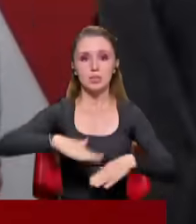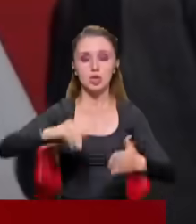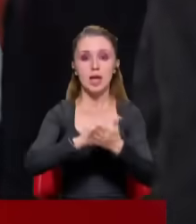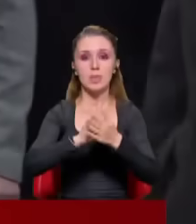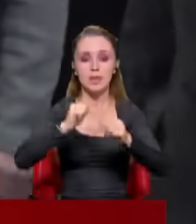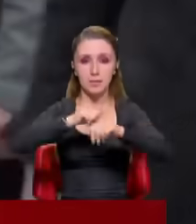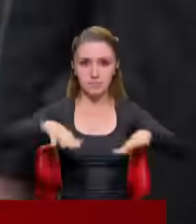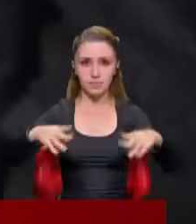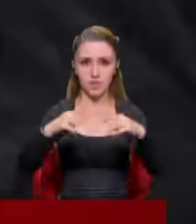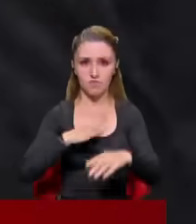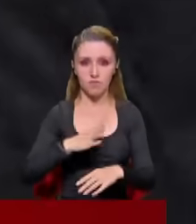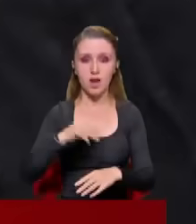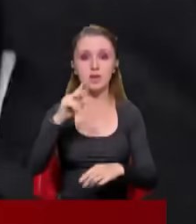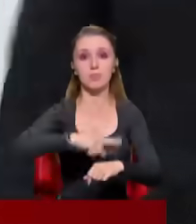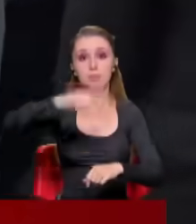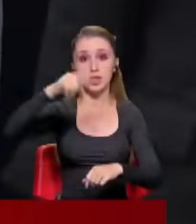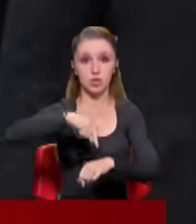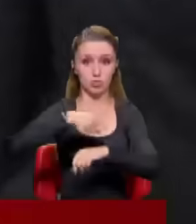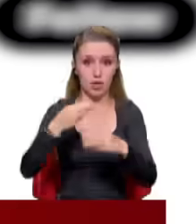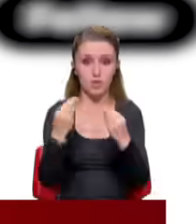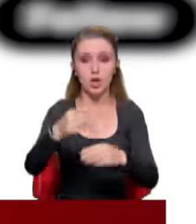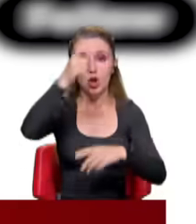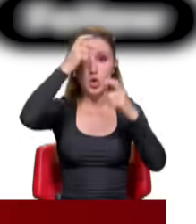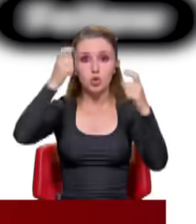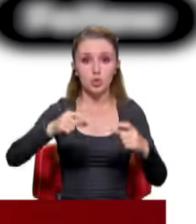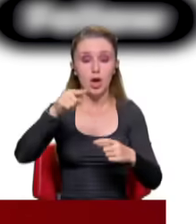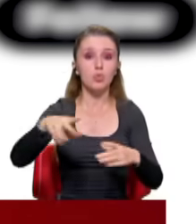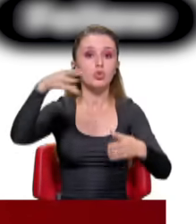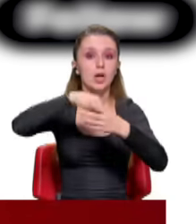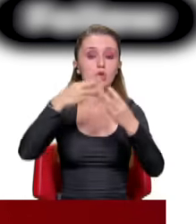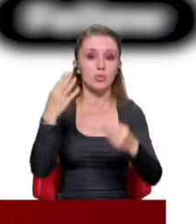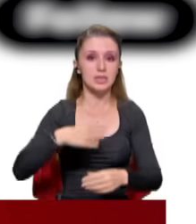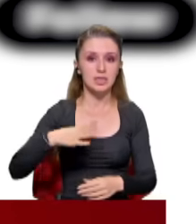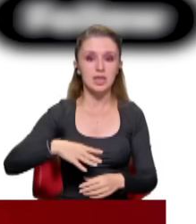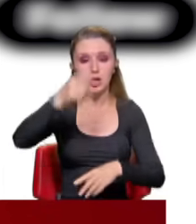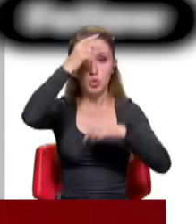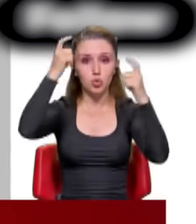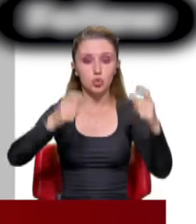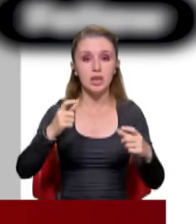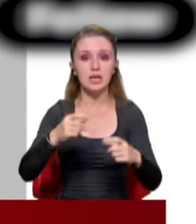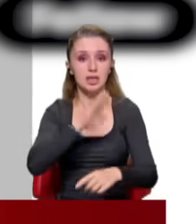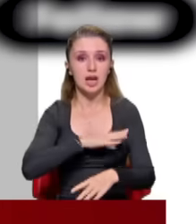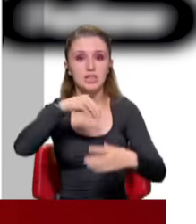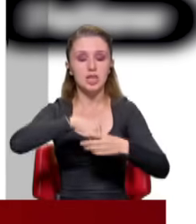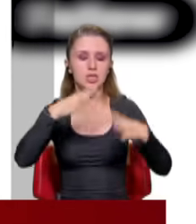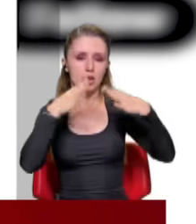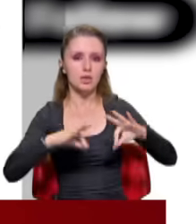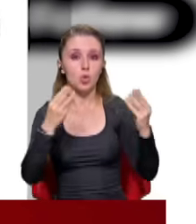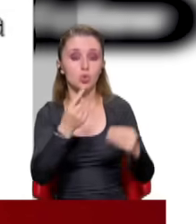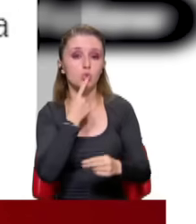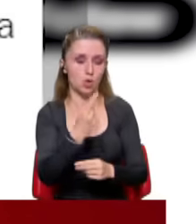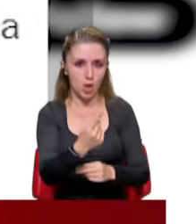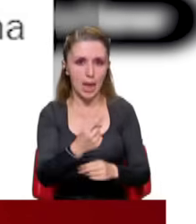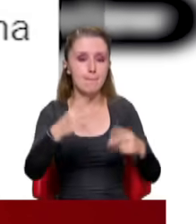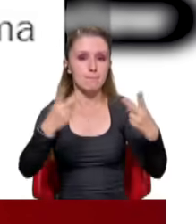hesabından paylaştığı 24 saat süre veren Türkiye'nin devreye girmesini isteyen Türkiye'nin Gazze için hazır ve muktedir olduğunu